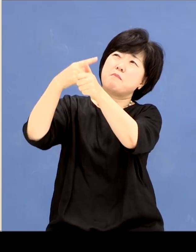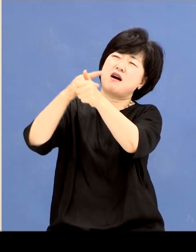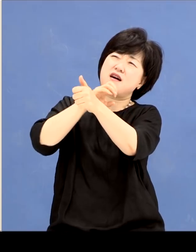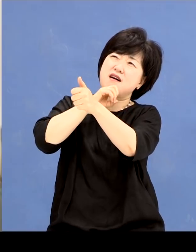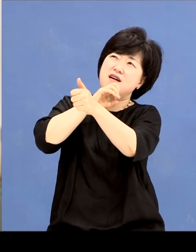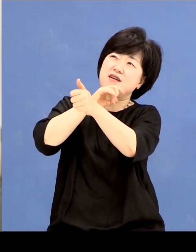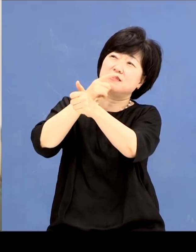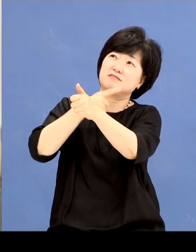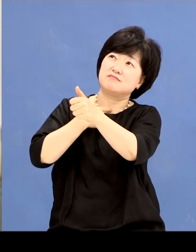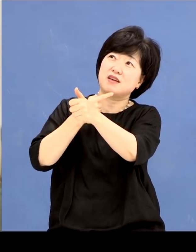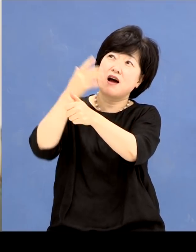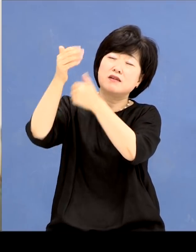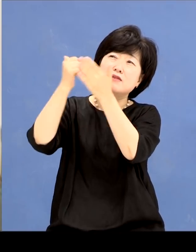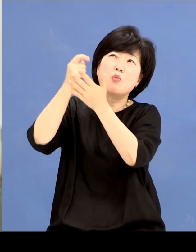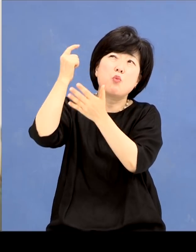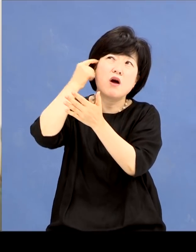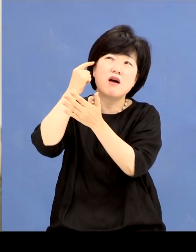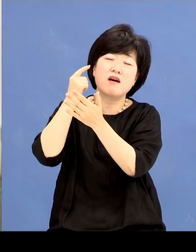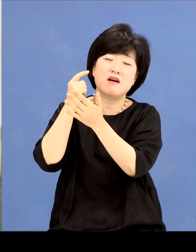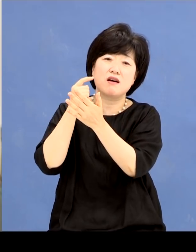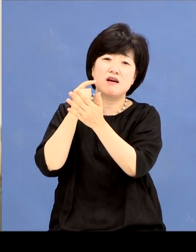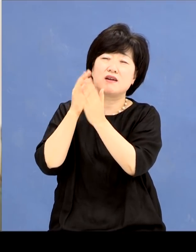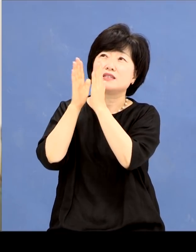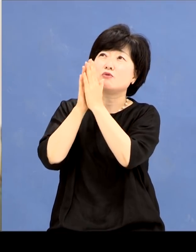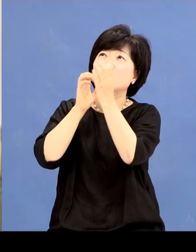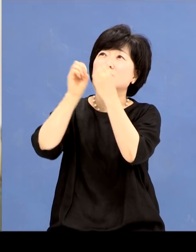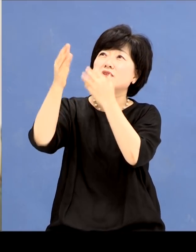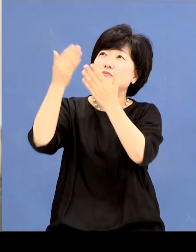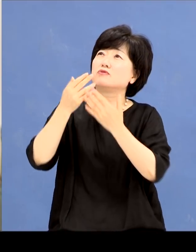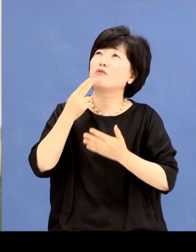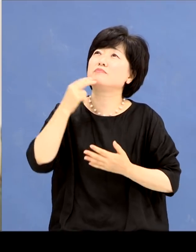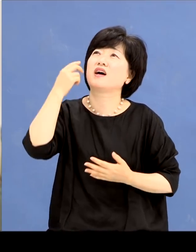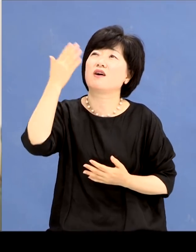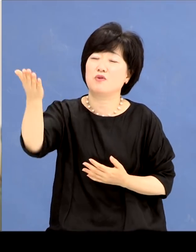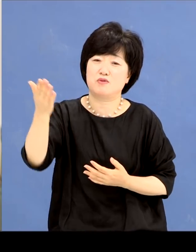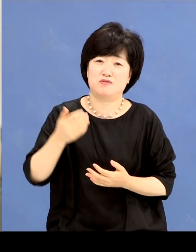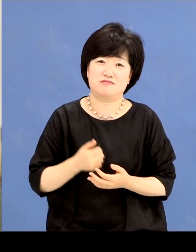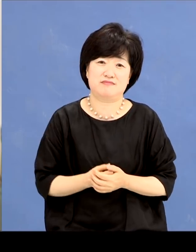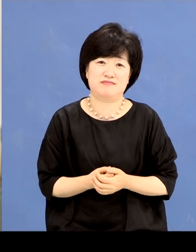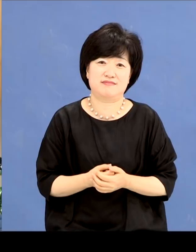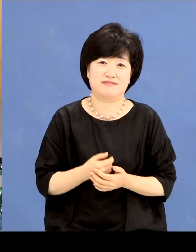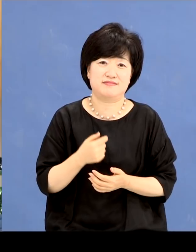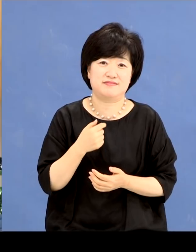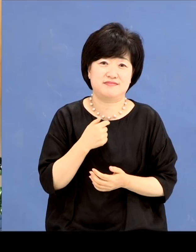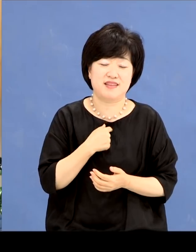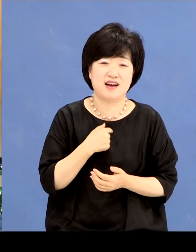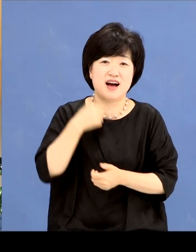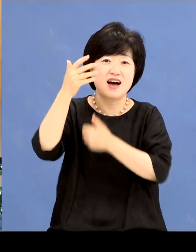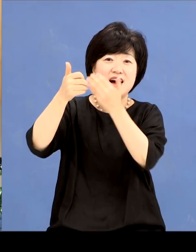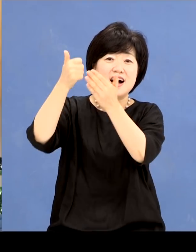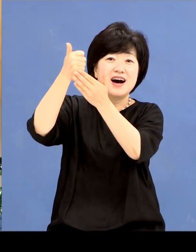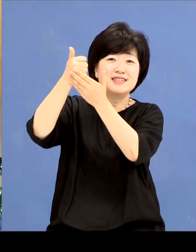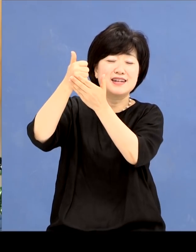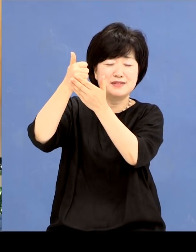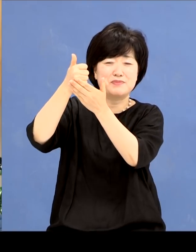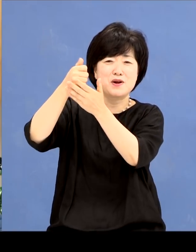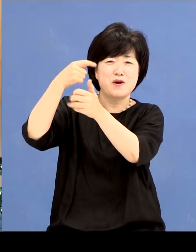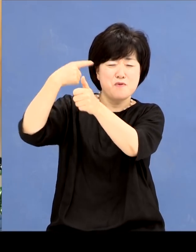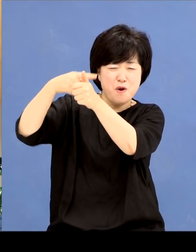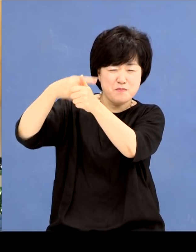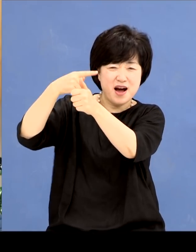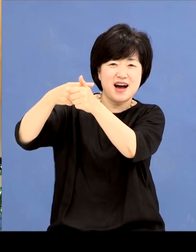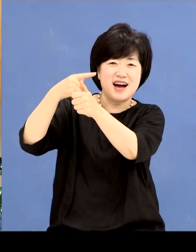기도했는데 왜 하나님 한 번도 들어주지 않으셨나요? 그렇게 기도를 했어요. 사실 네. 제가 어릴 때 하나님을 그렇게